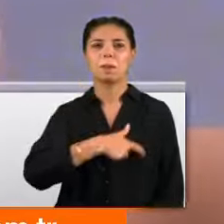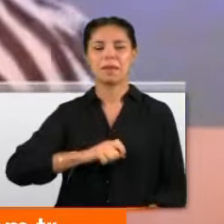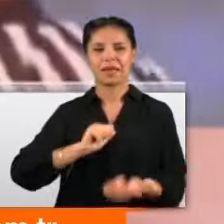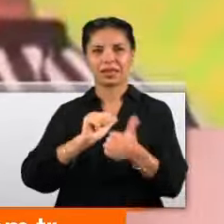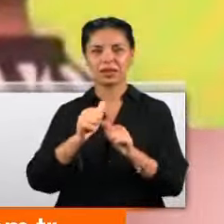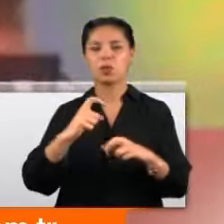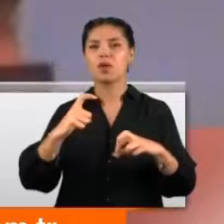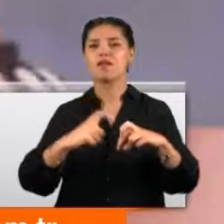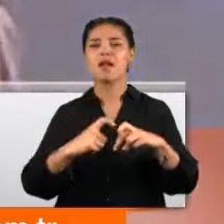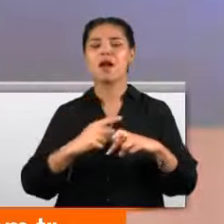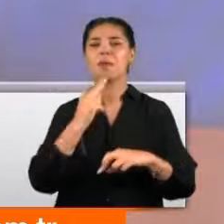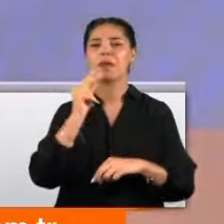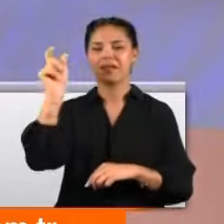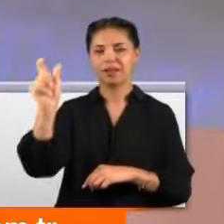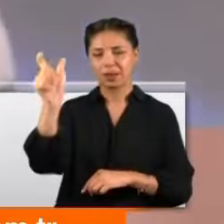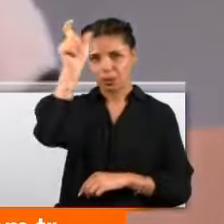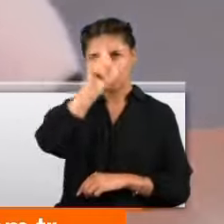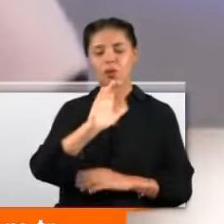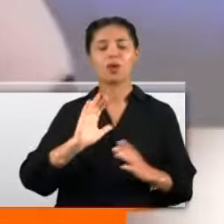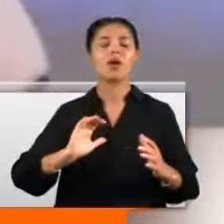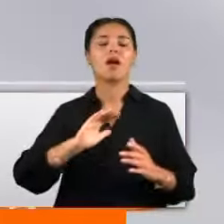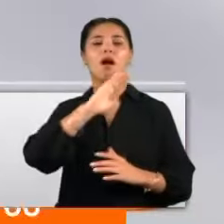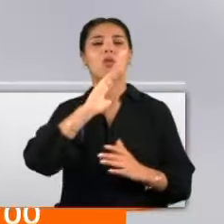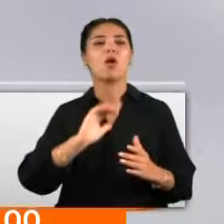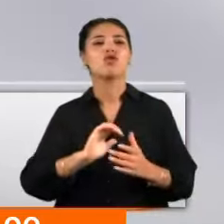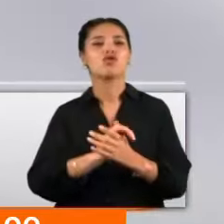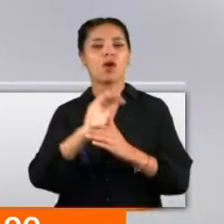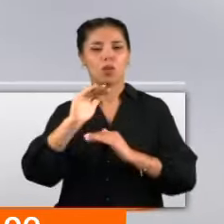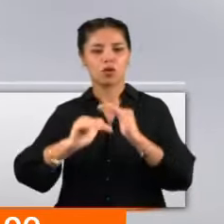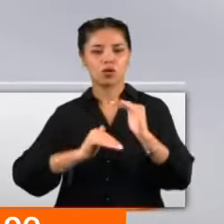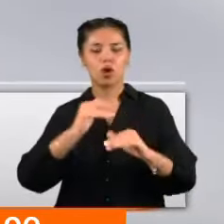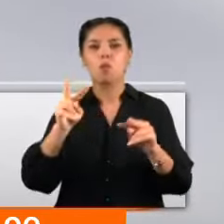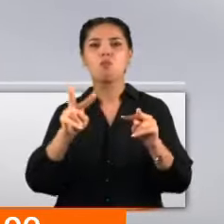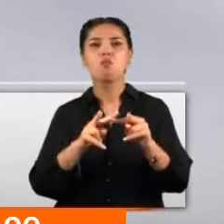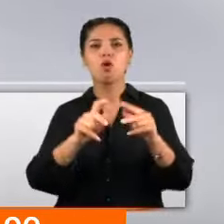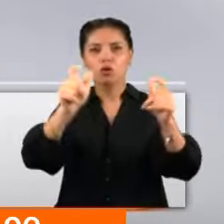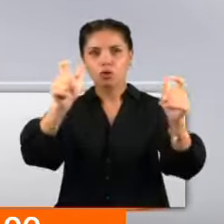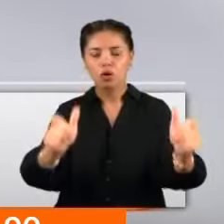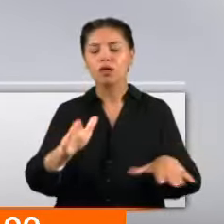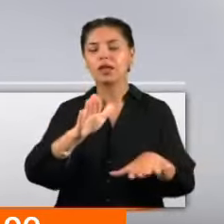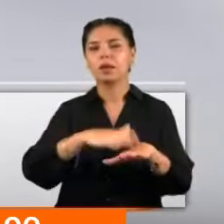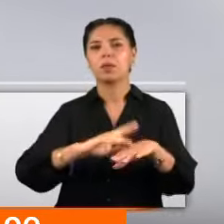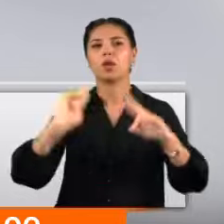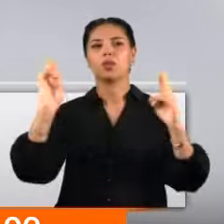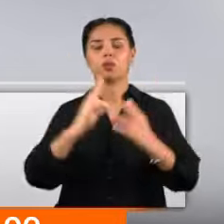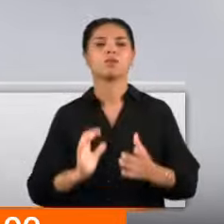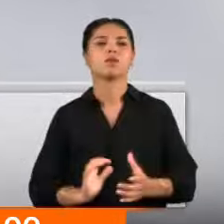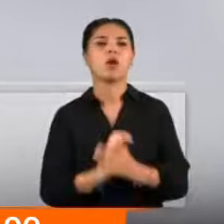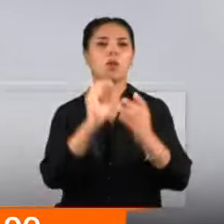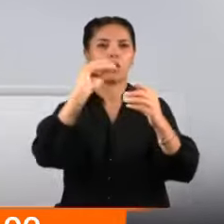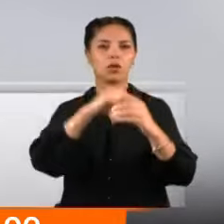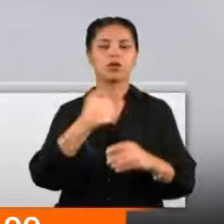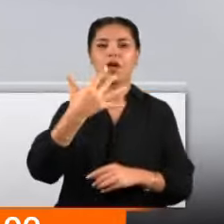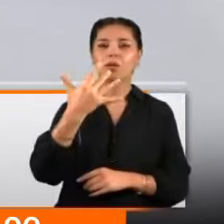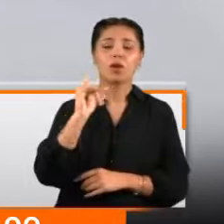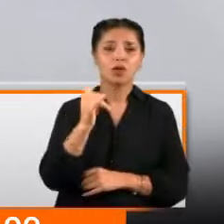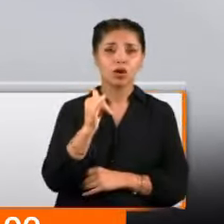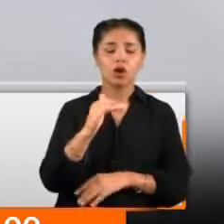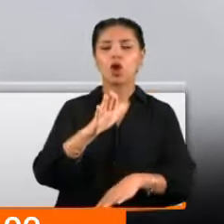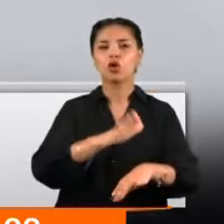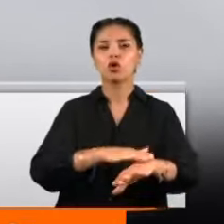sporcu Rabia Kayahan, Türkiye ve Avrupa şampiyonluğu derken Moldova'da düzenlenen dünya şampiyonasında 65 kiloda